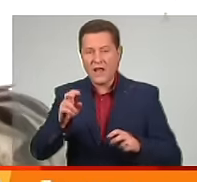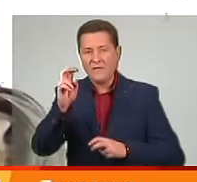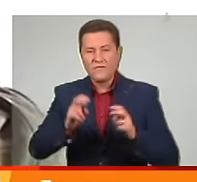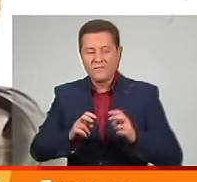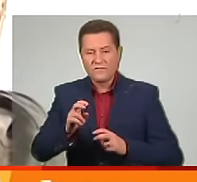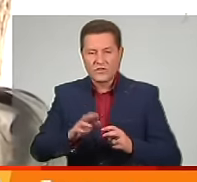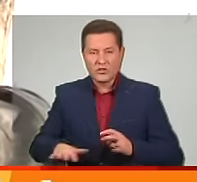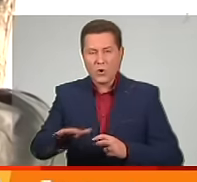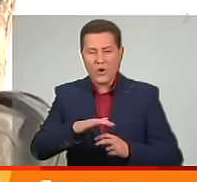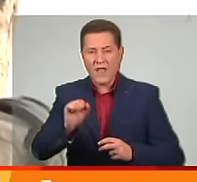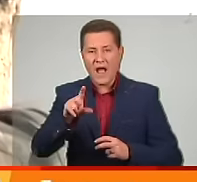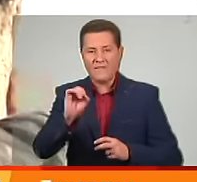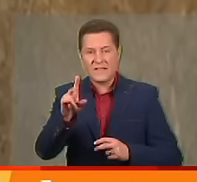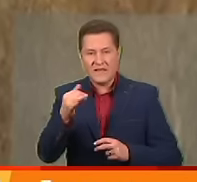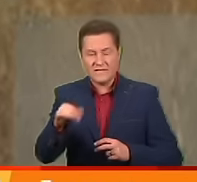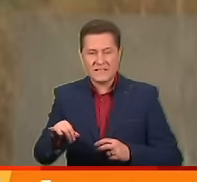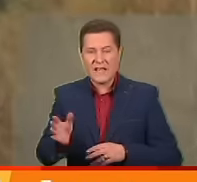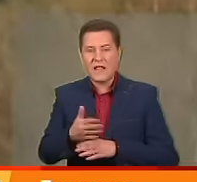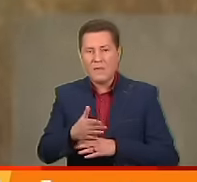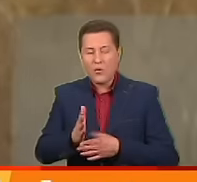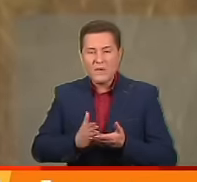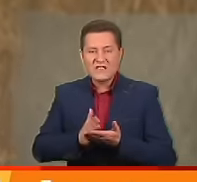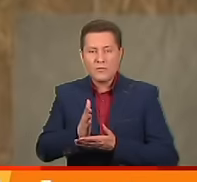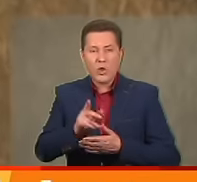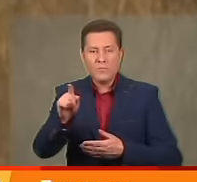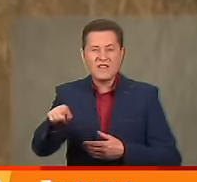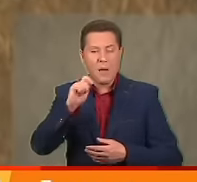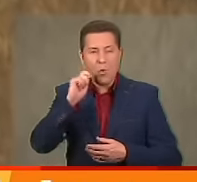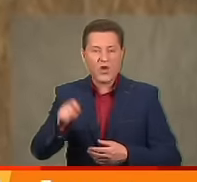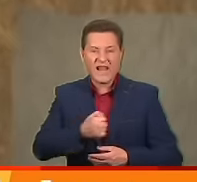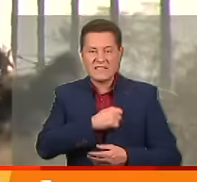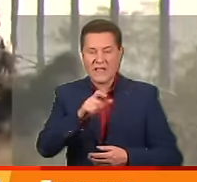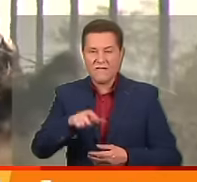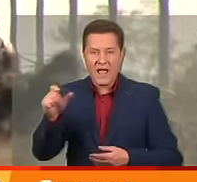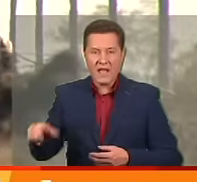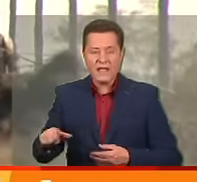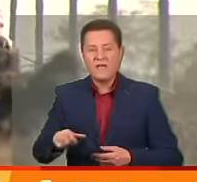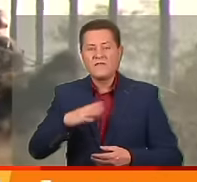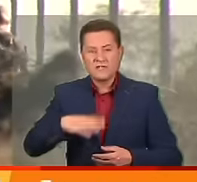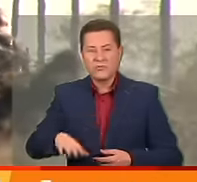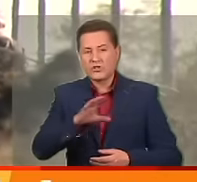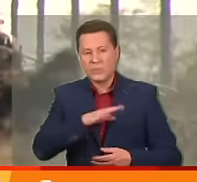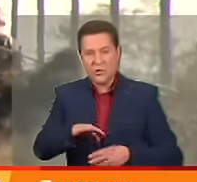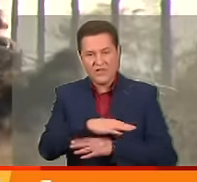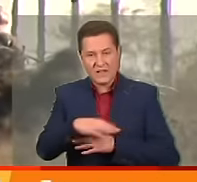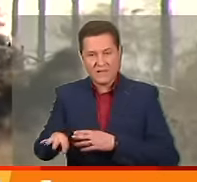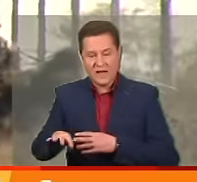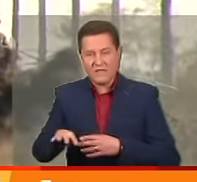І незмінно напружене становище на Маріупольському напрямку. Там українські вояки змушені були відкривати вогонь у відповідь.